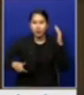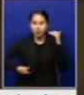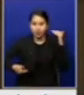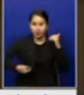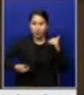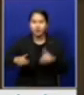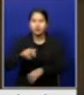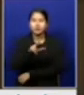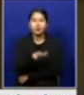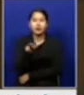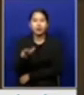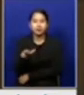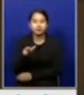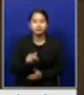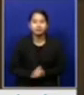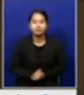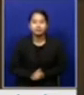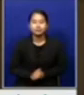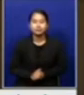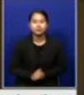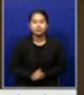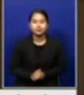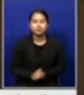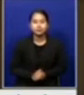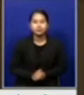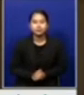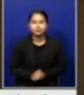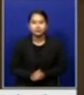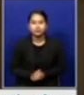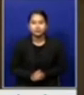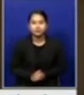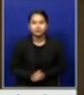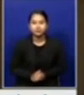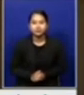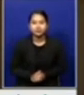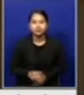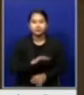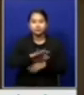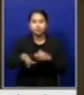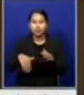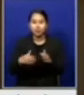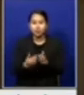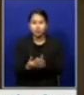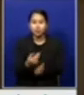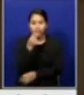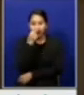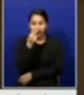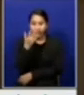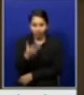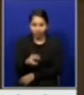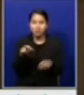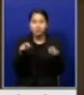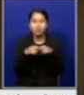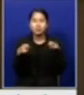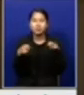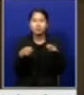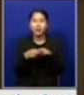ดังที่ประจักษ์อยู่แล้วสาเหตุที่รัฐบาลทำไมจะต้องออกพ.ร.